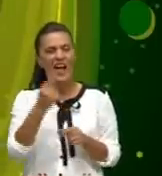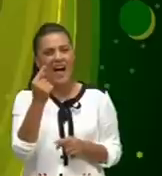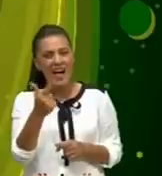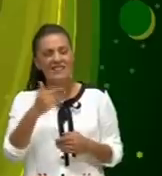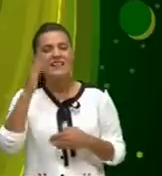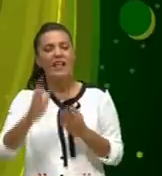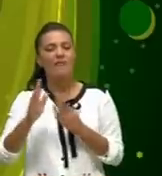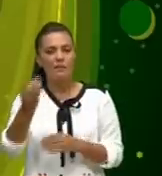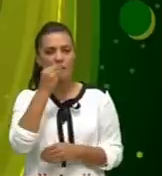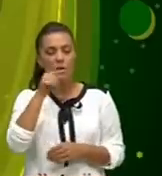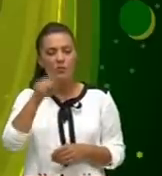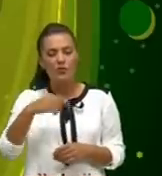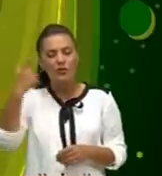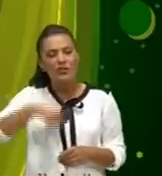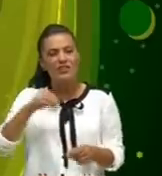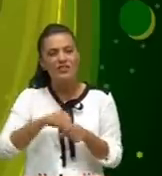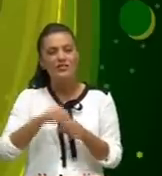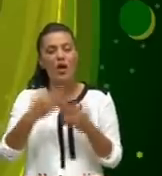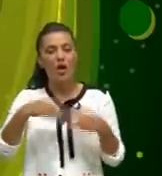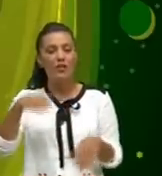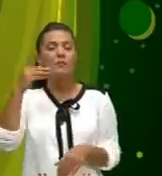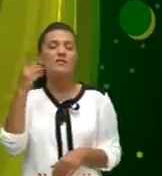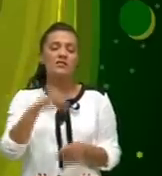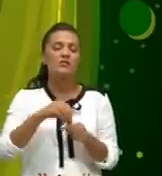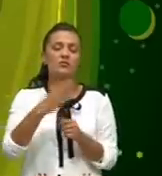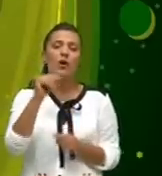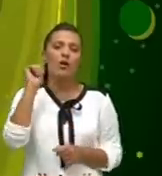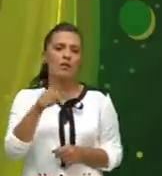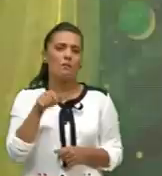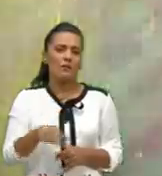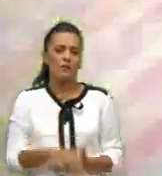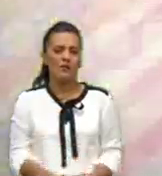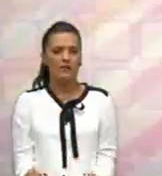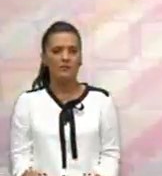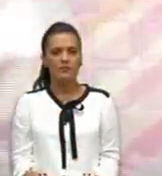bu atakların önlenmesi açısından oldukça önemli.